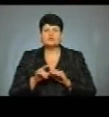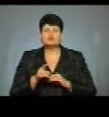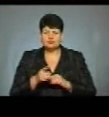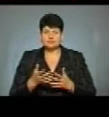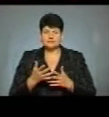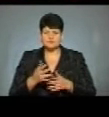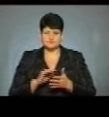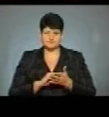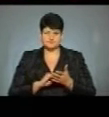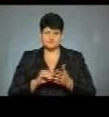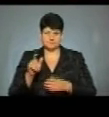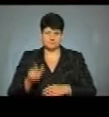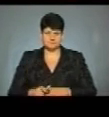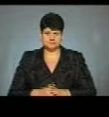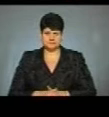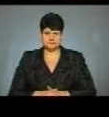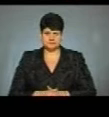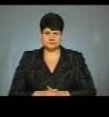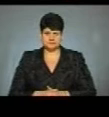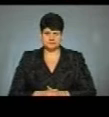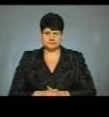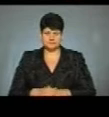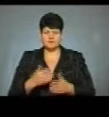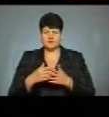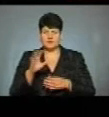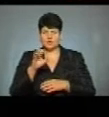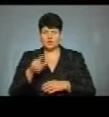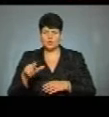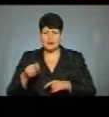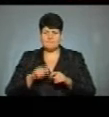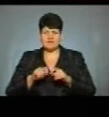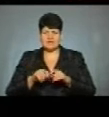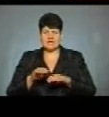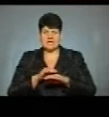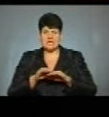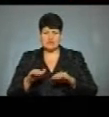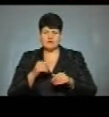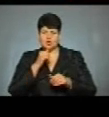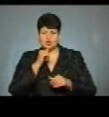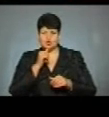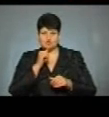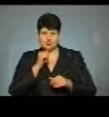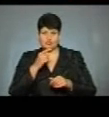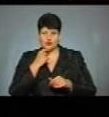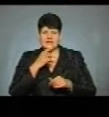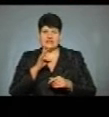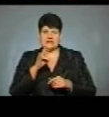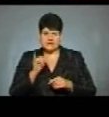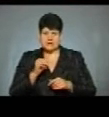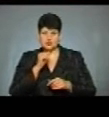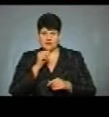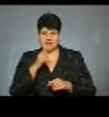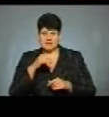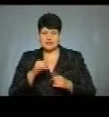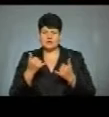З'ясовували кореспонденти Суспільного. Понад 500 людей перевірили рівень цукру в крові під час акції «Ні цукровому діабету»,